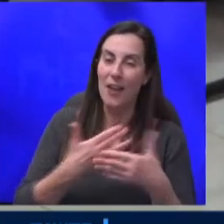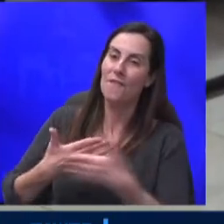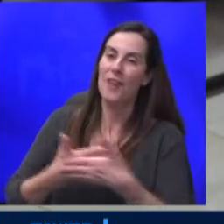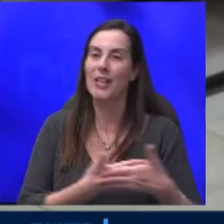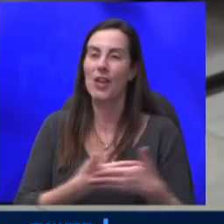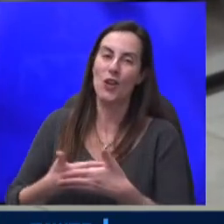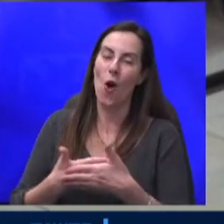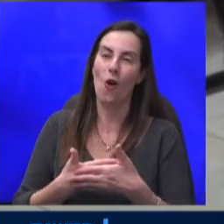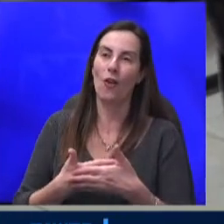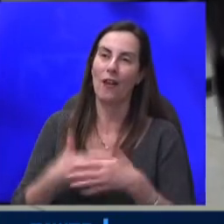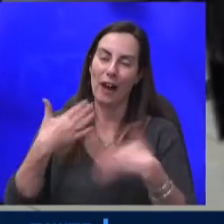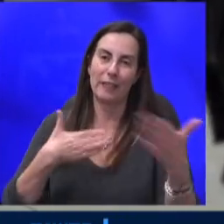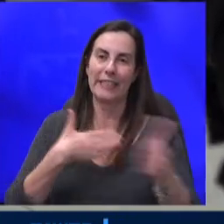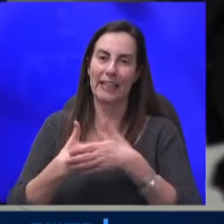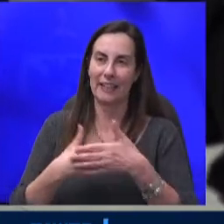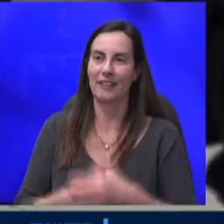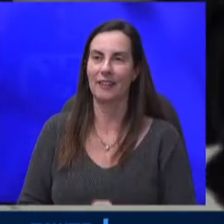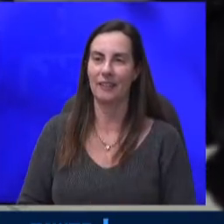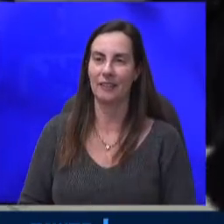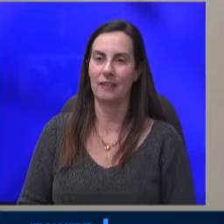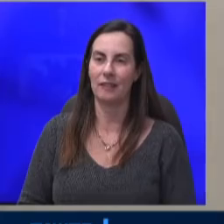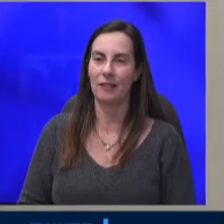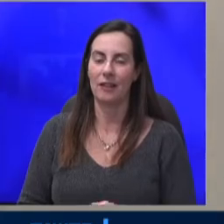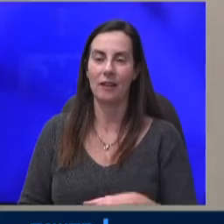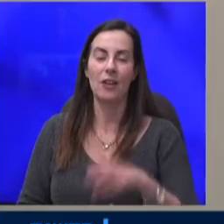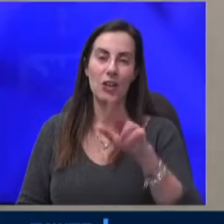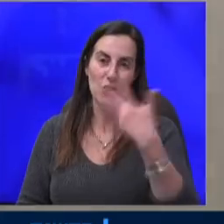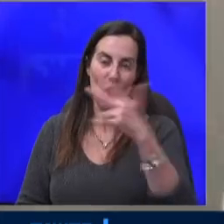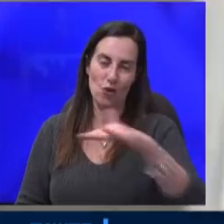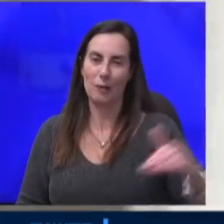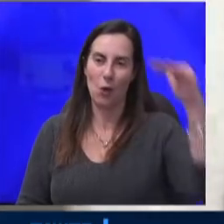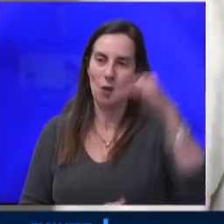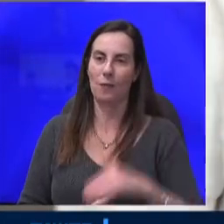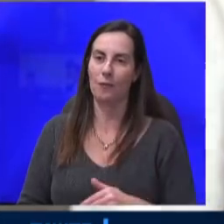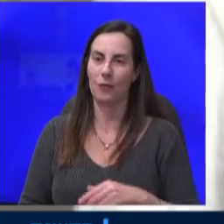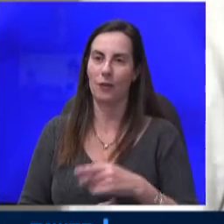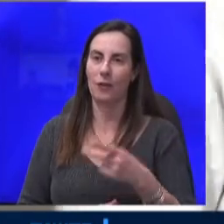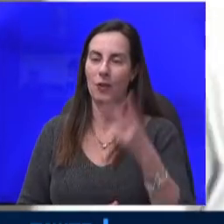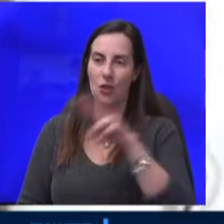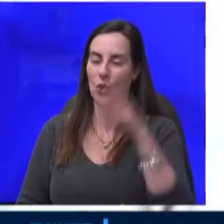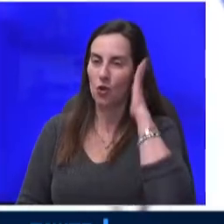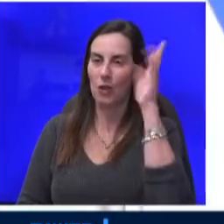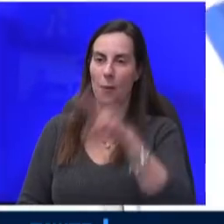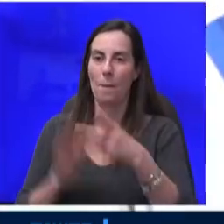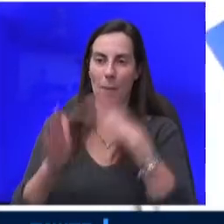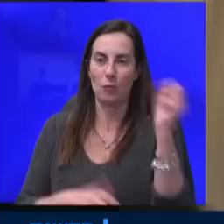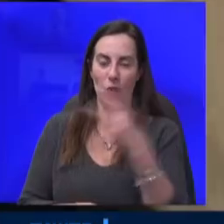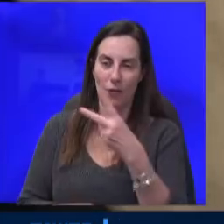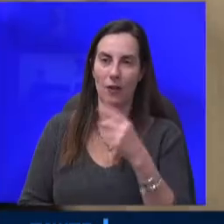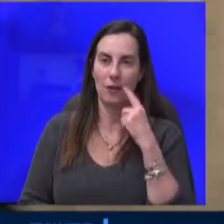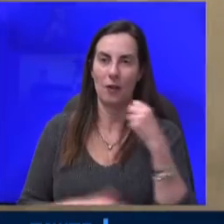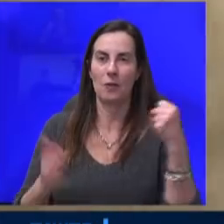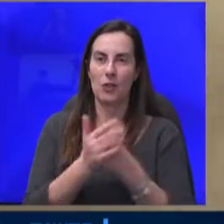מהנישואים הטריים, אך לשלושת ילדיו הגדולים. אני והוא ישנים פה. פעמיים בשבוע? כן. וסופש